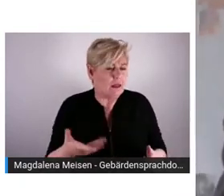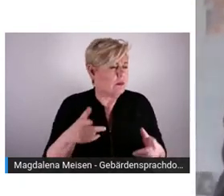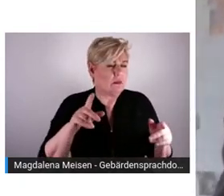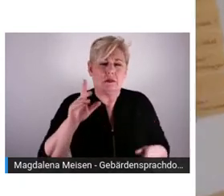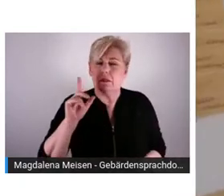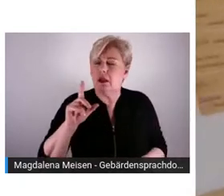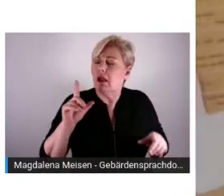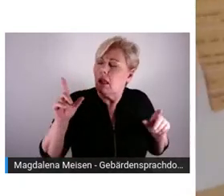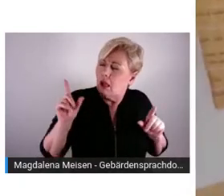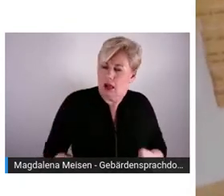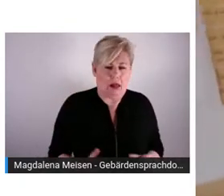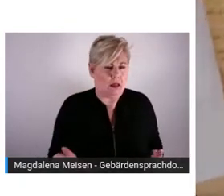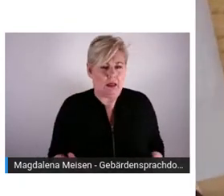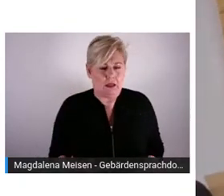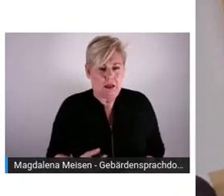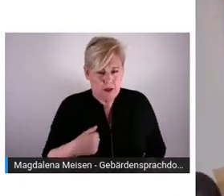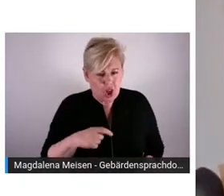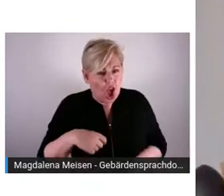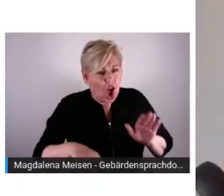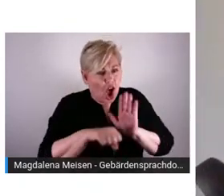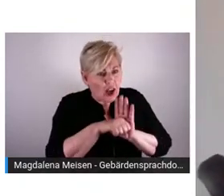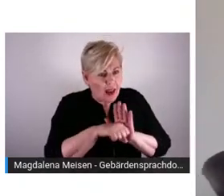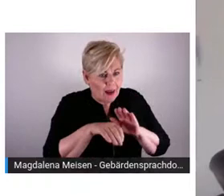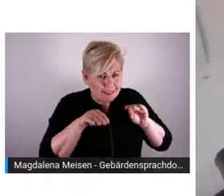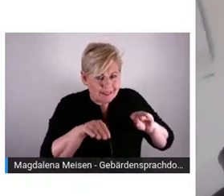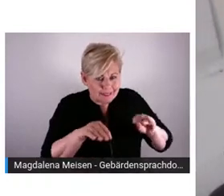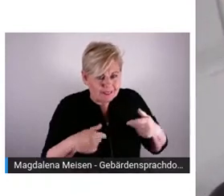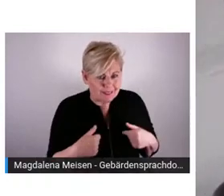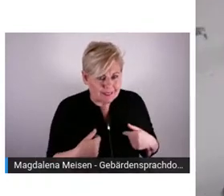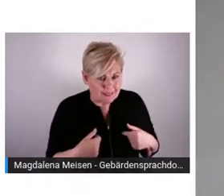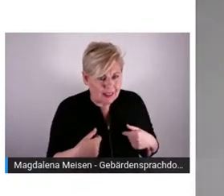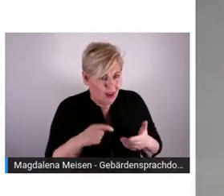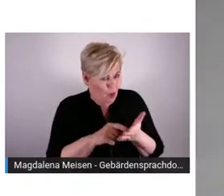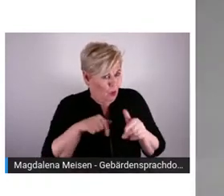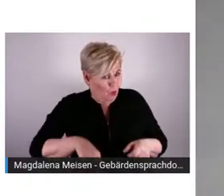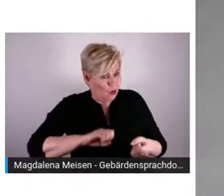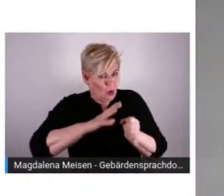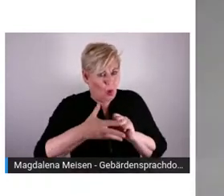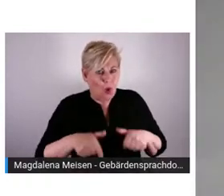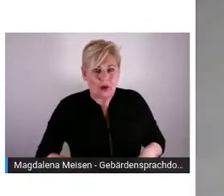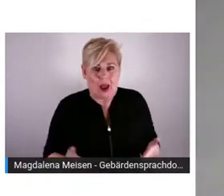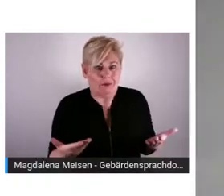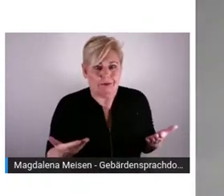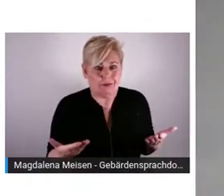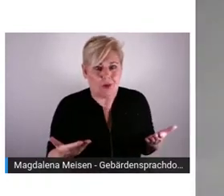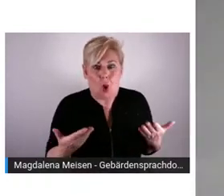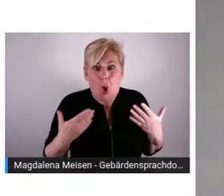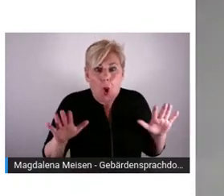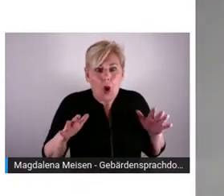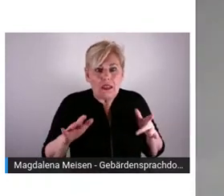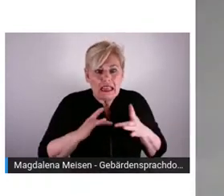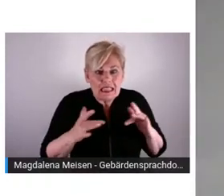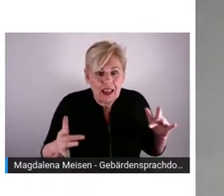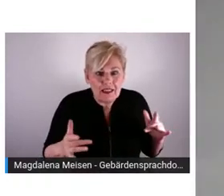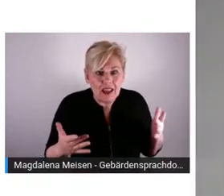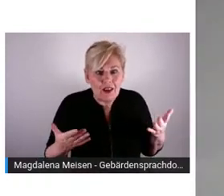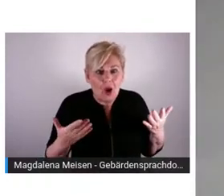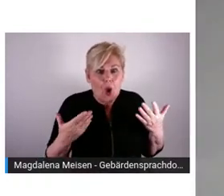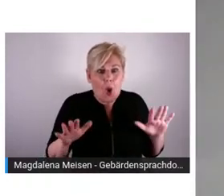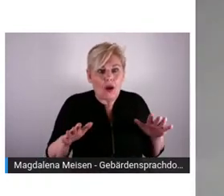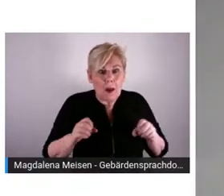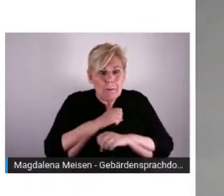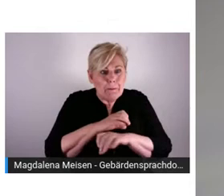sehr begrenzt. Und wenn ich Online-Unterricht durchführen möchte, aufgrund Corona-Bedingungen, ohne Internet, ohne